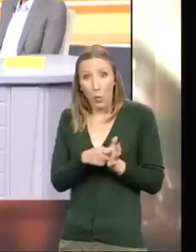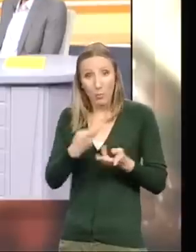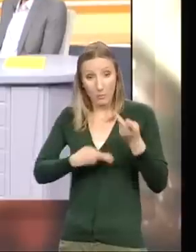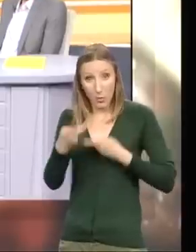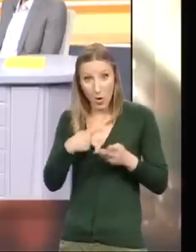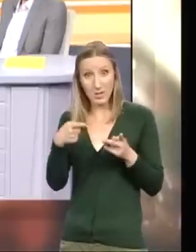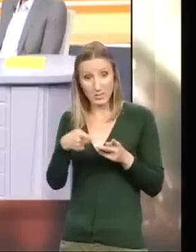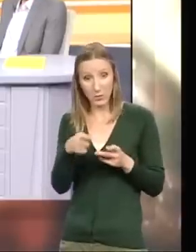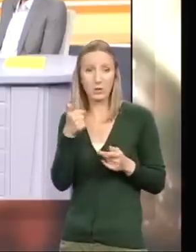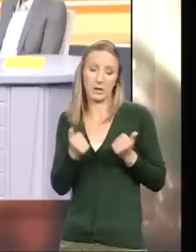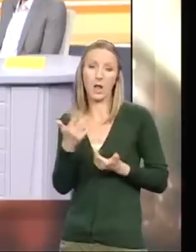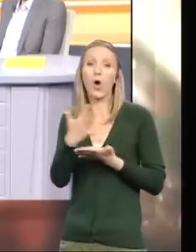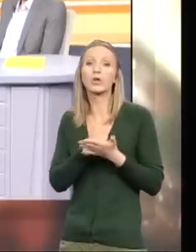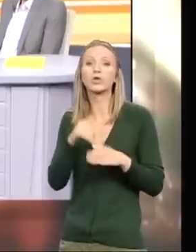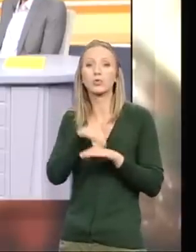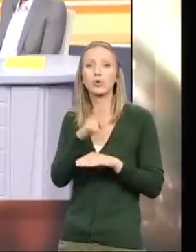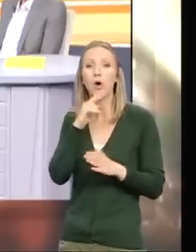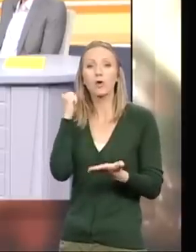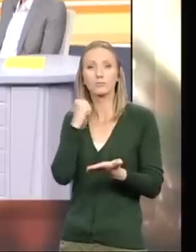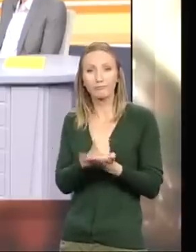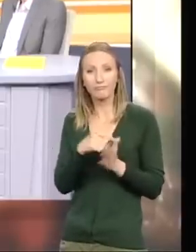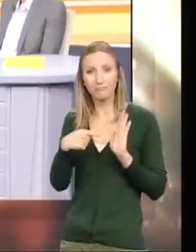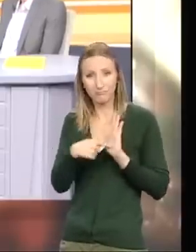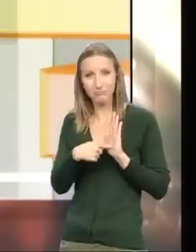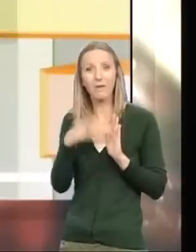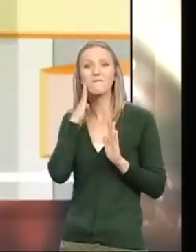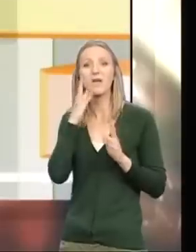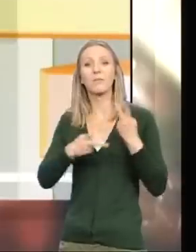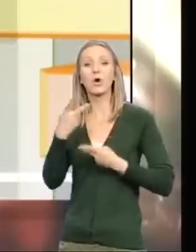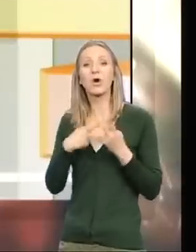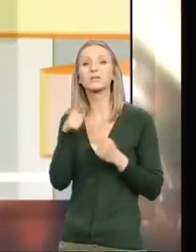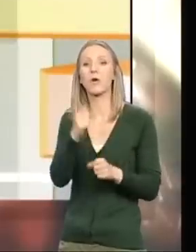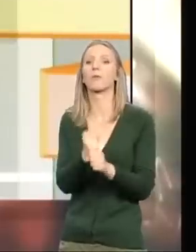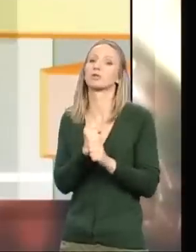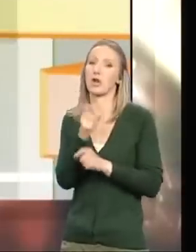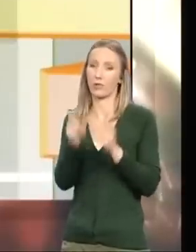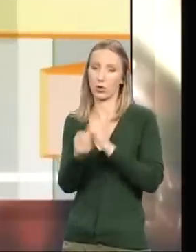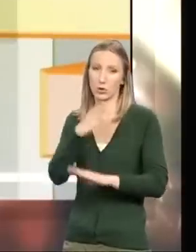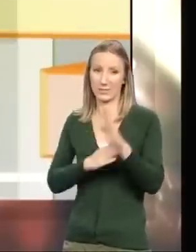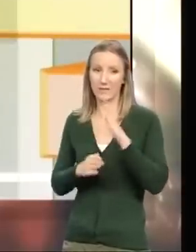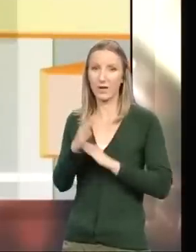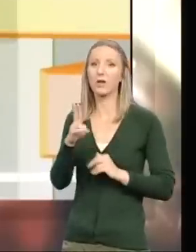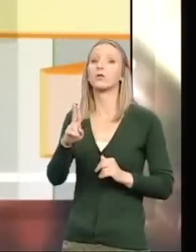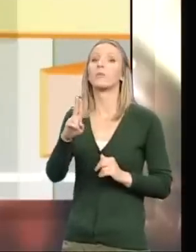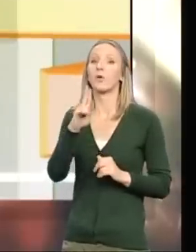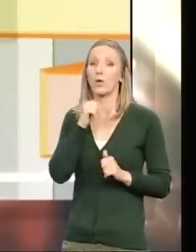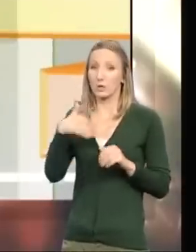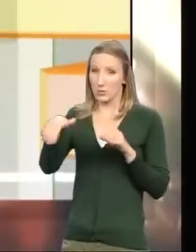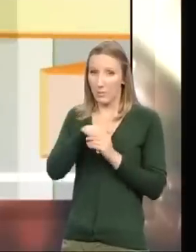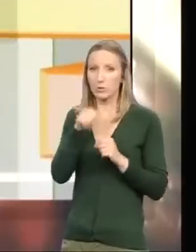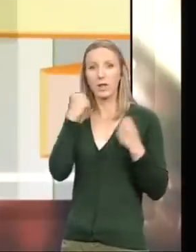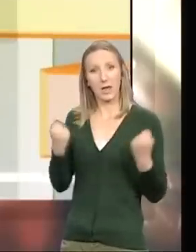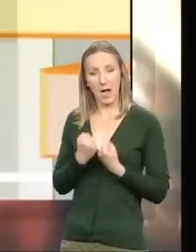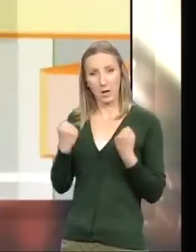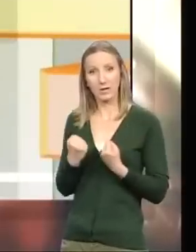korišćenjem usluga koje su obeležene znakom FER proizvod, one podržavaju osobe sa invaliditetom koje su zaposlene i